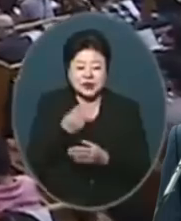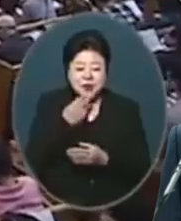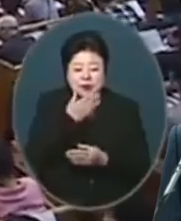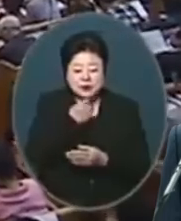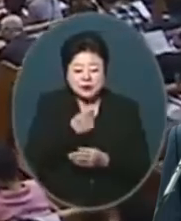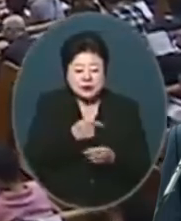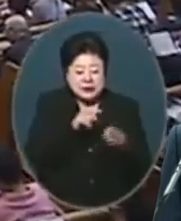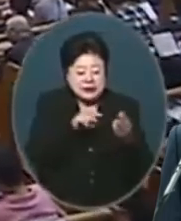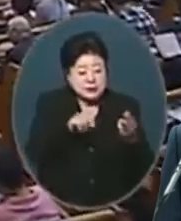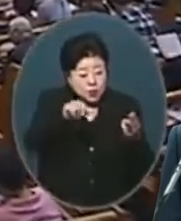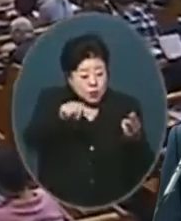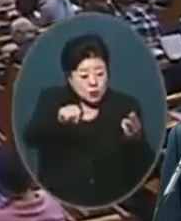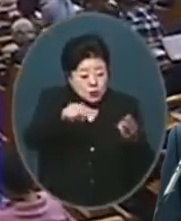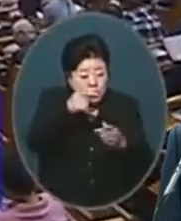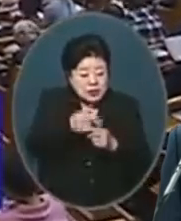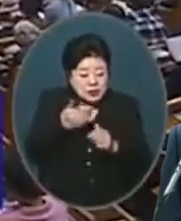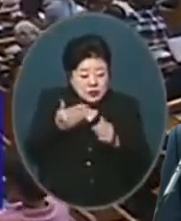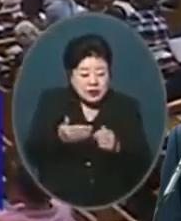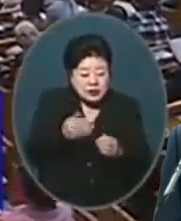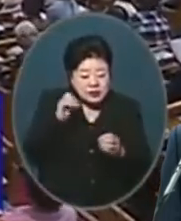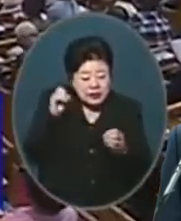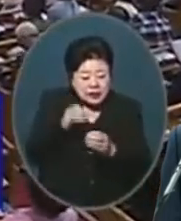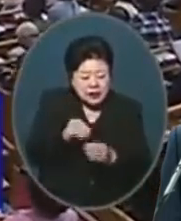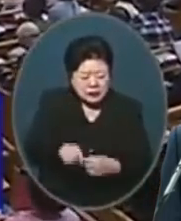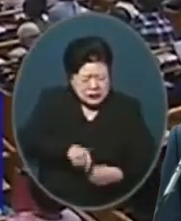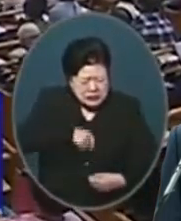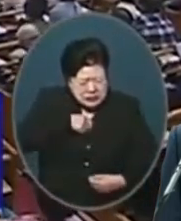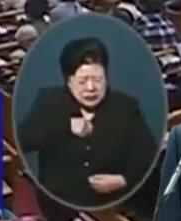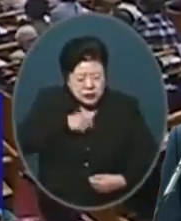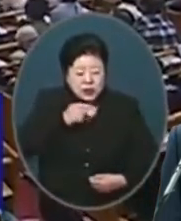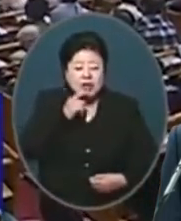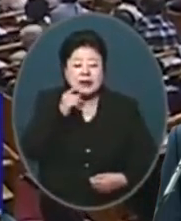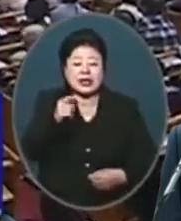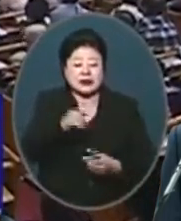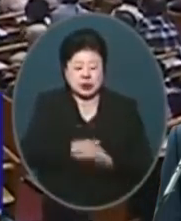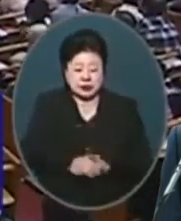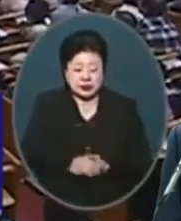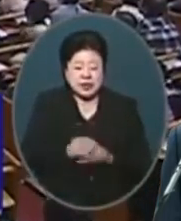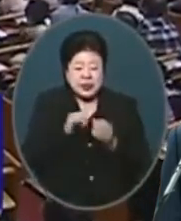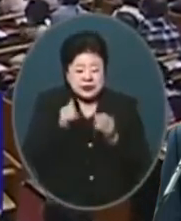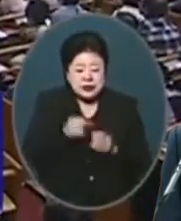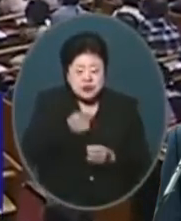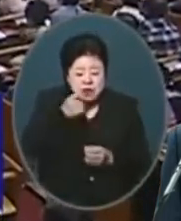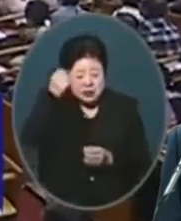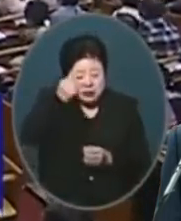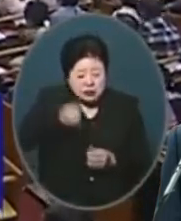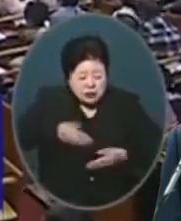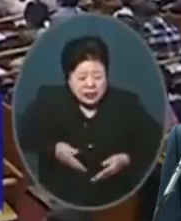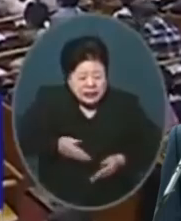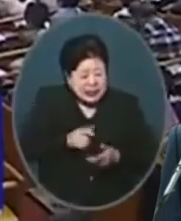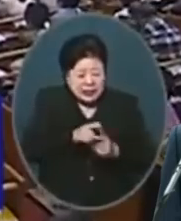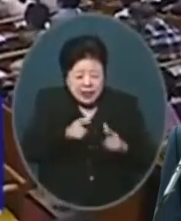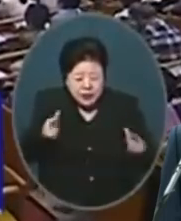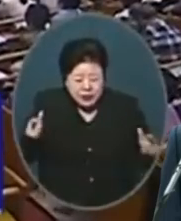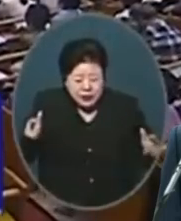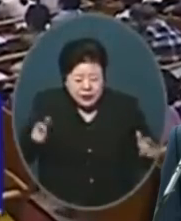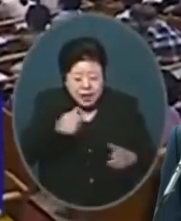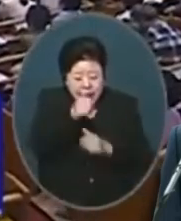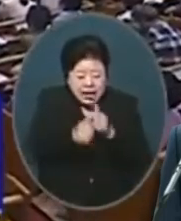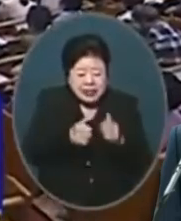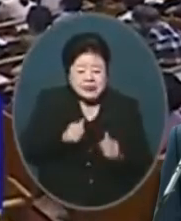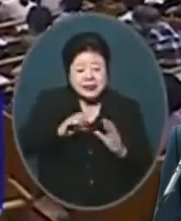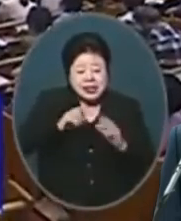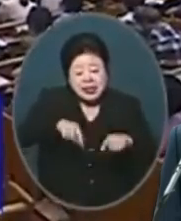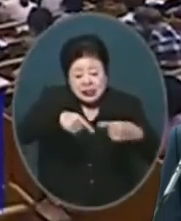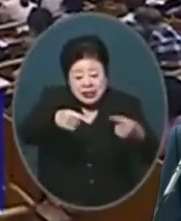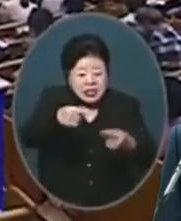요한복음 3장 5절에는 예수께서 대답하실 때 진실로 진실로 너에게 이르노니 사람이 물과 성령으로 나지 아니하면 하나님의